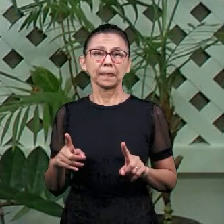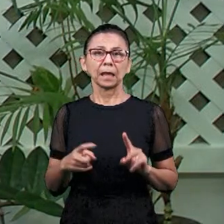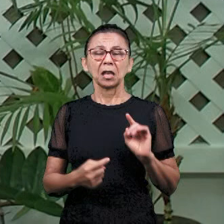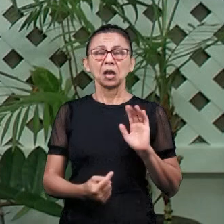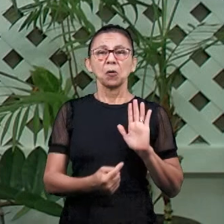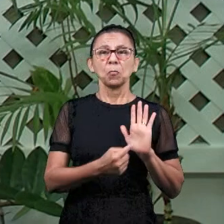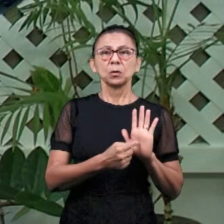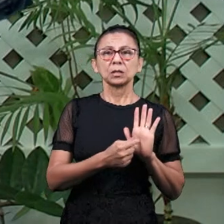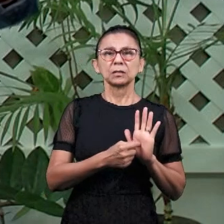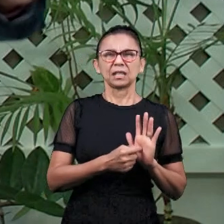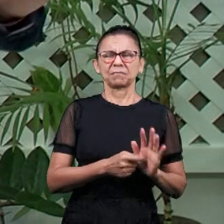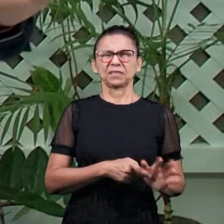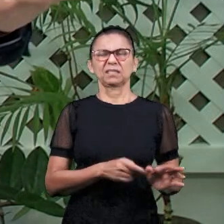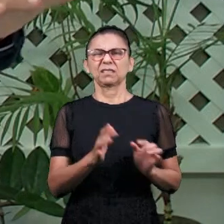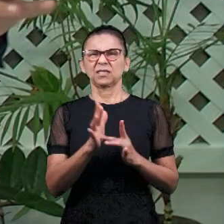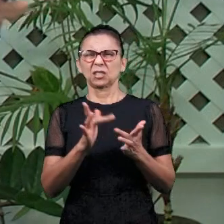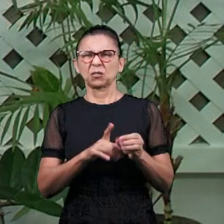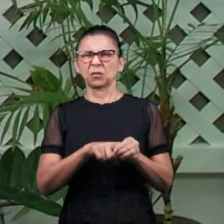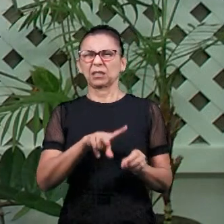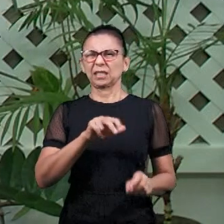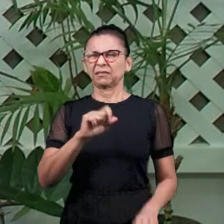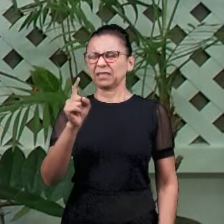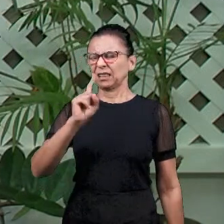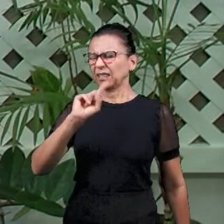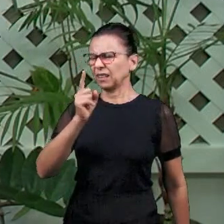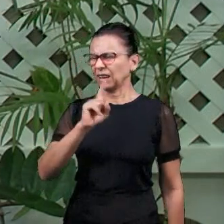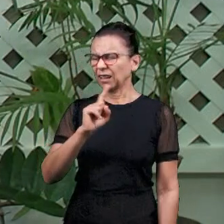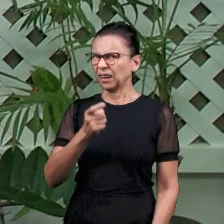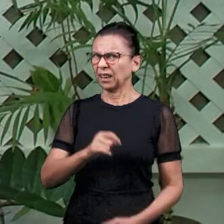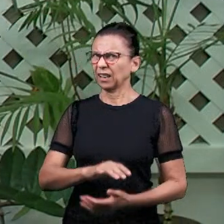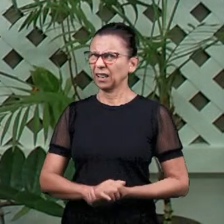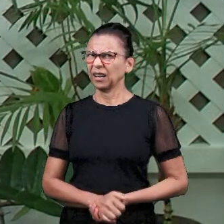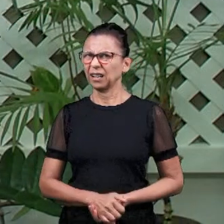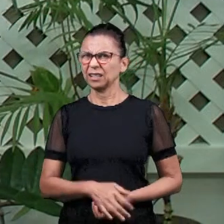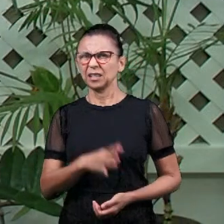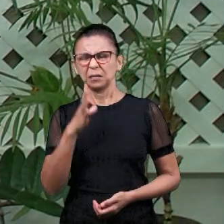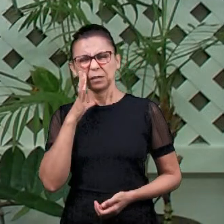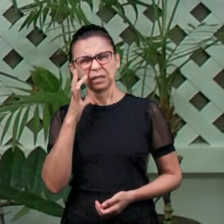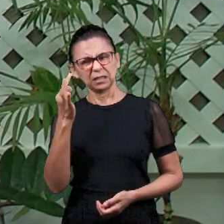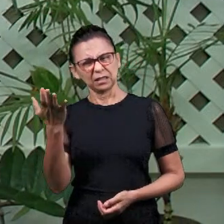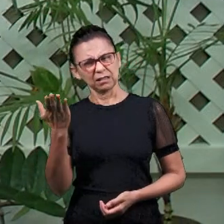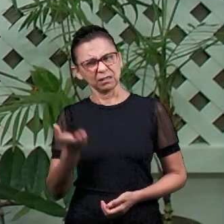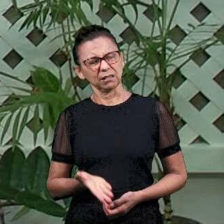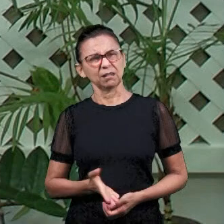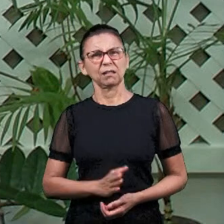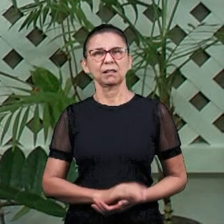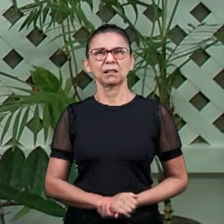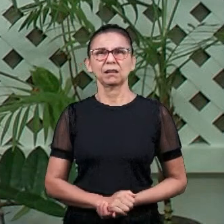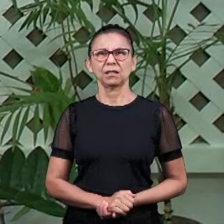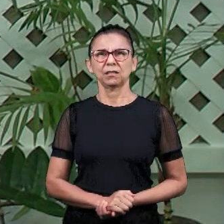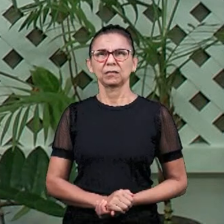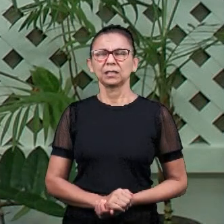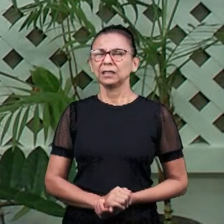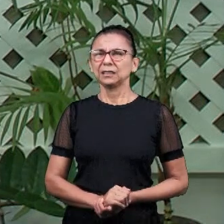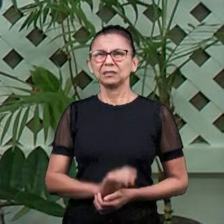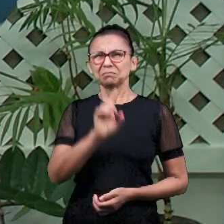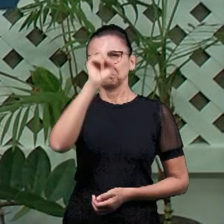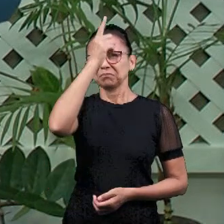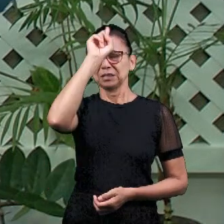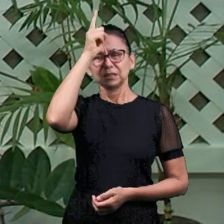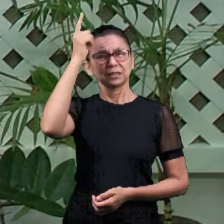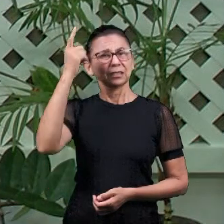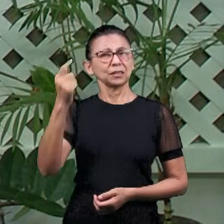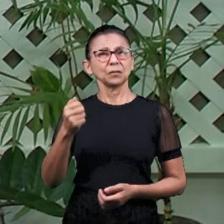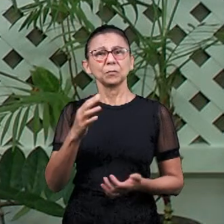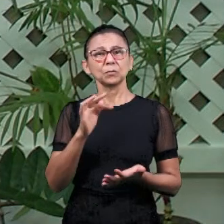dire que l'évangile ne sont pas prêts, ne sont pas corrects. Ils disent que des textes, ce n'est pas en accord avec leur tête. Une série de choses. Mais